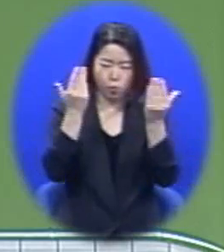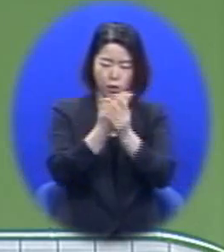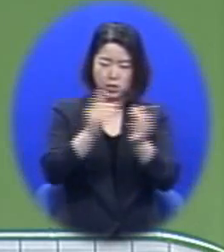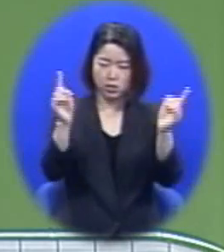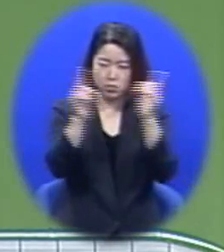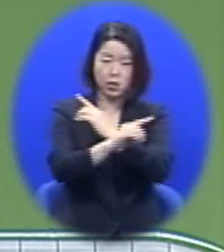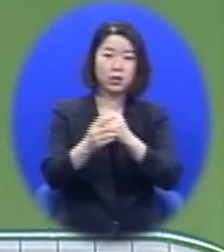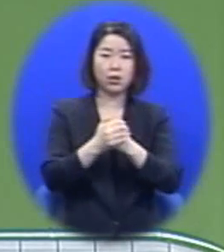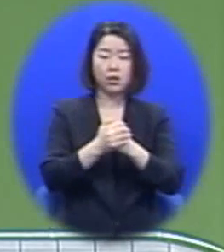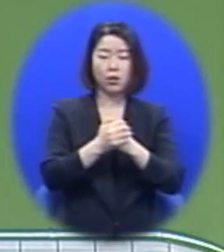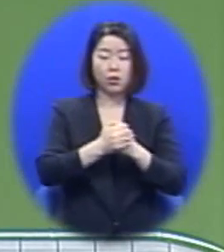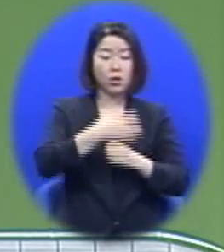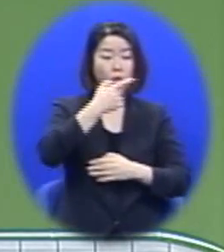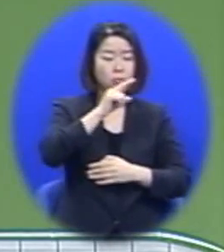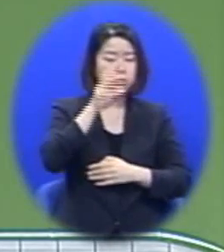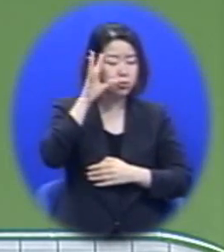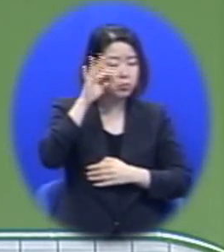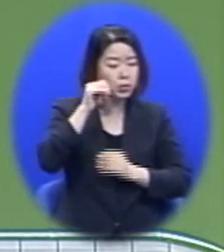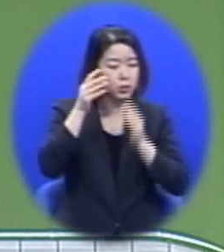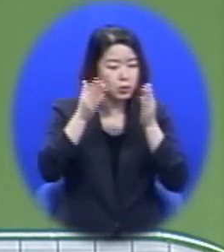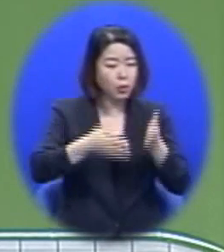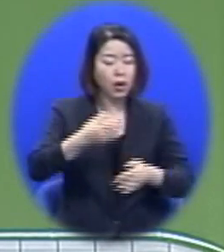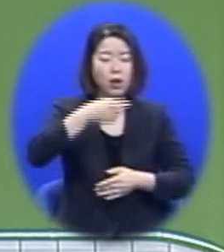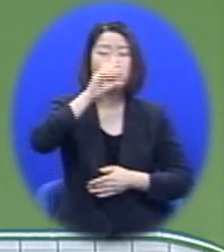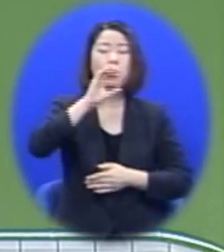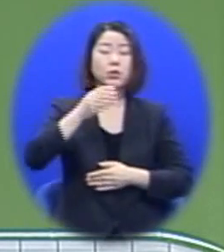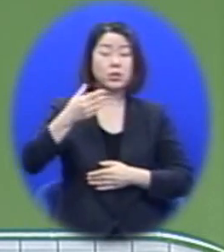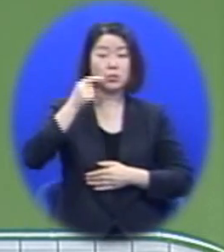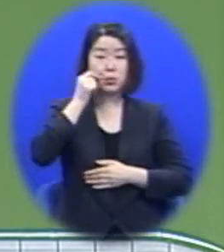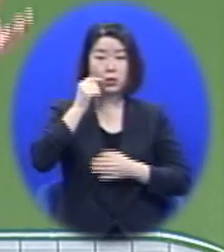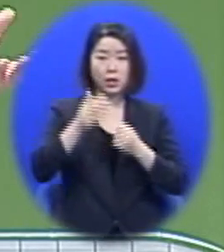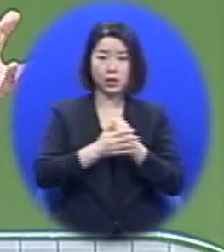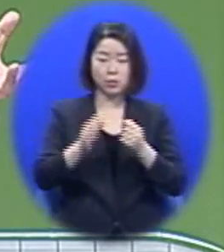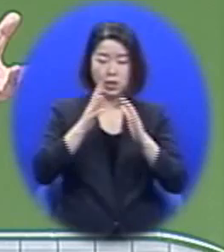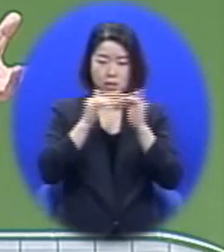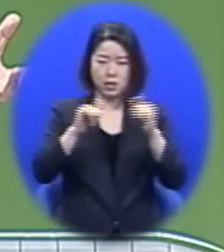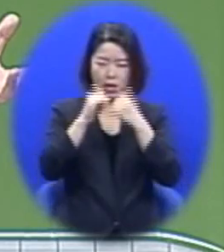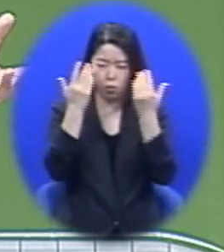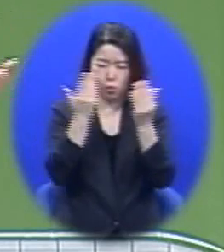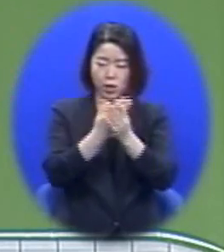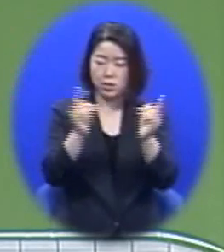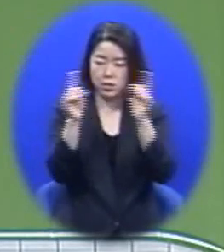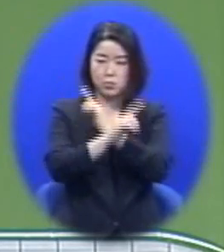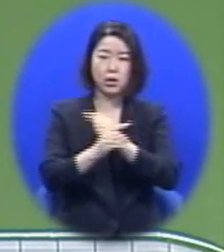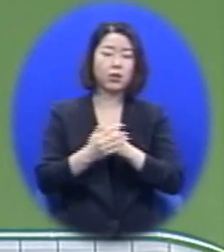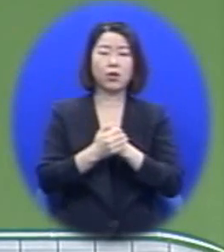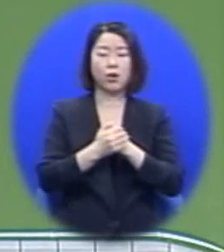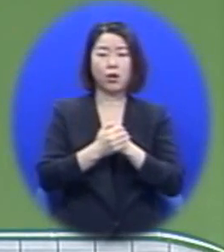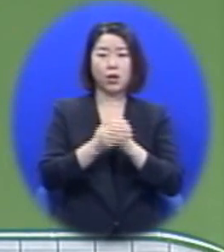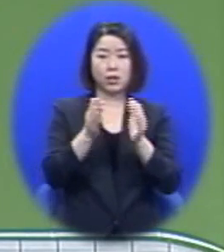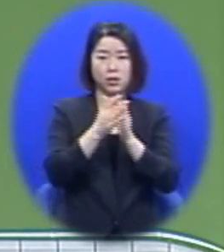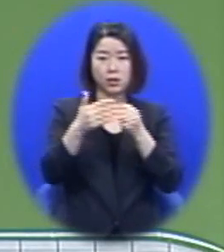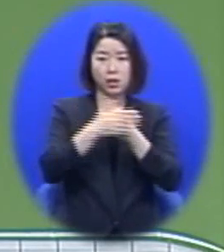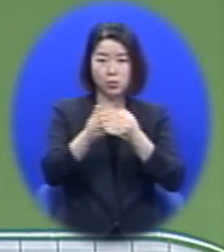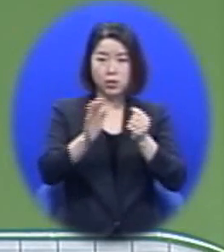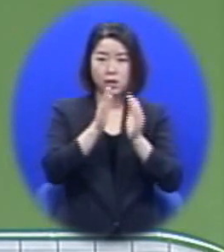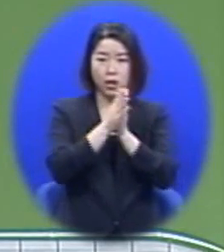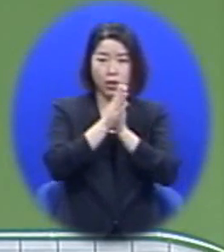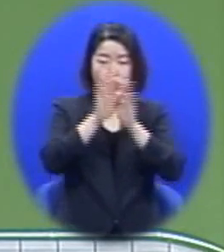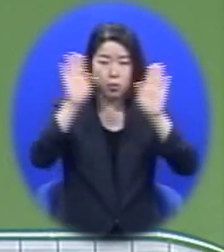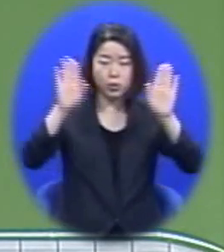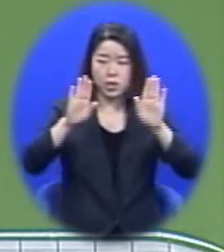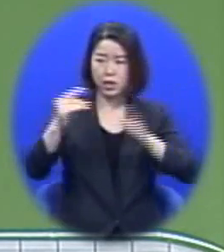물이 없어서 며칠째 물을 마시지 못하게 되니까 사람들이 완전히 그냥 돌변합니다. 모세에게 달려와서